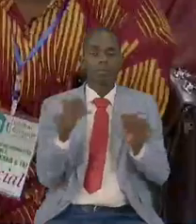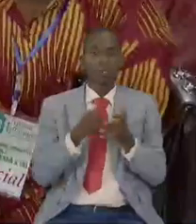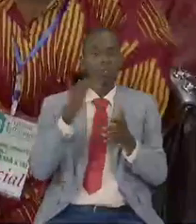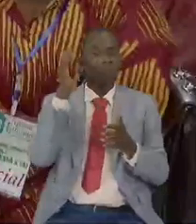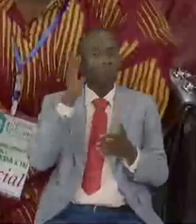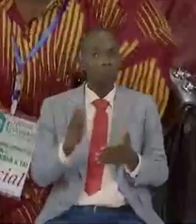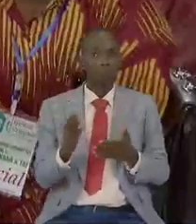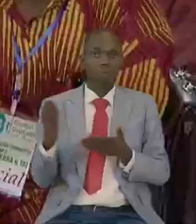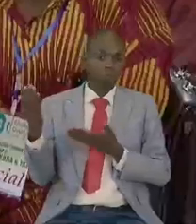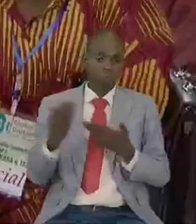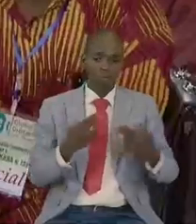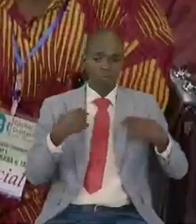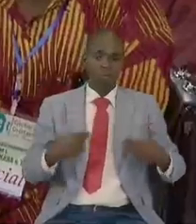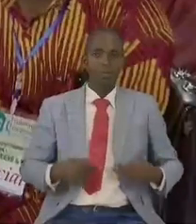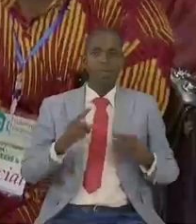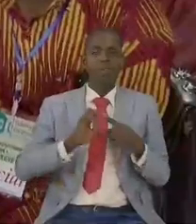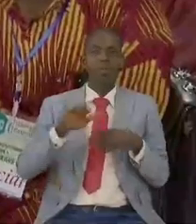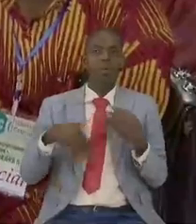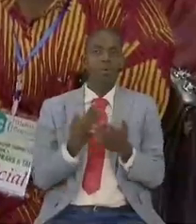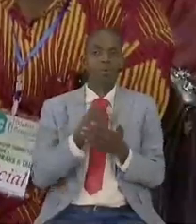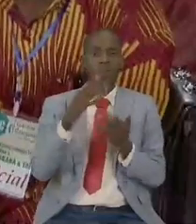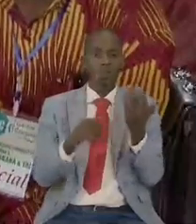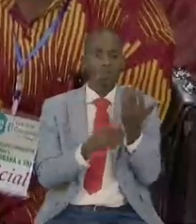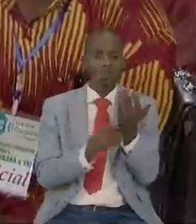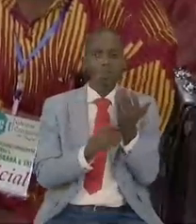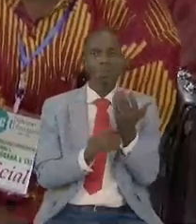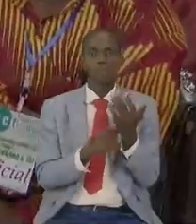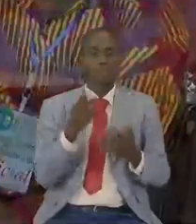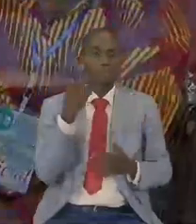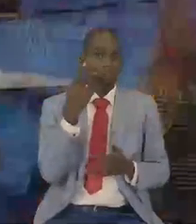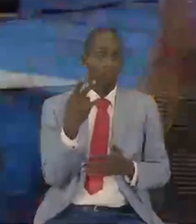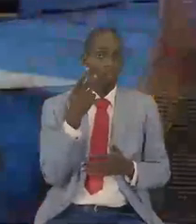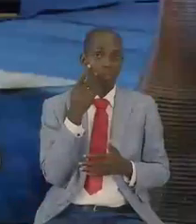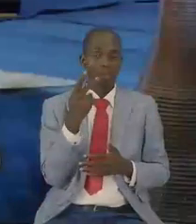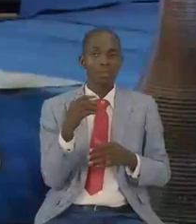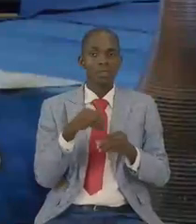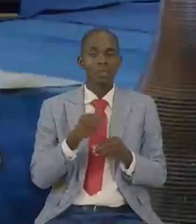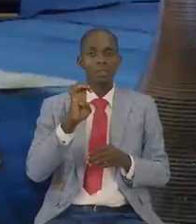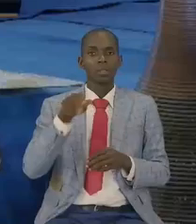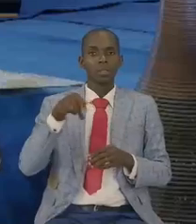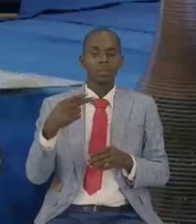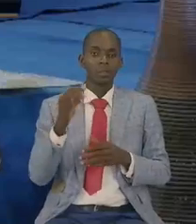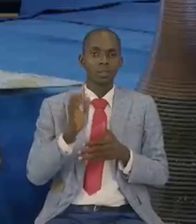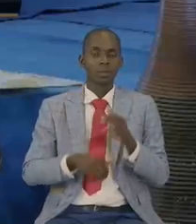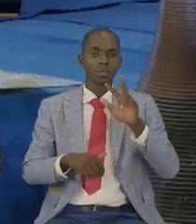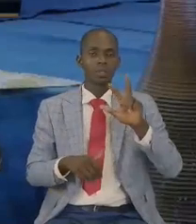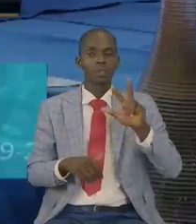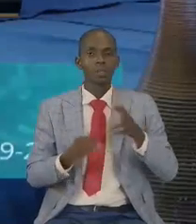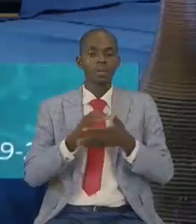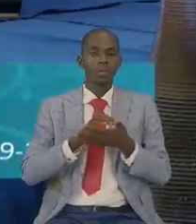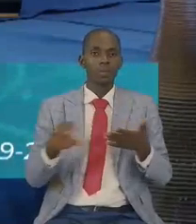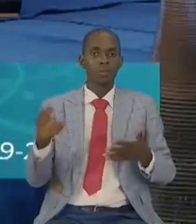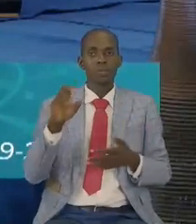cela portera la santé à toute ta chair, ton corps. Éphésiens chapitre 3,